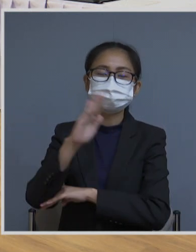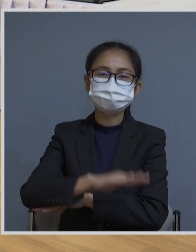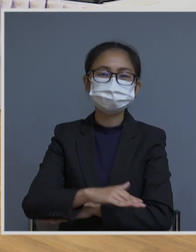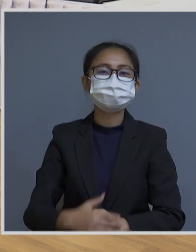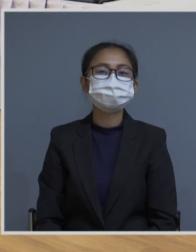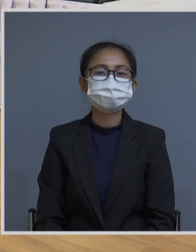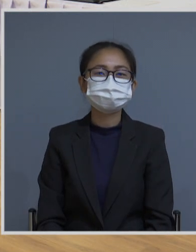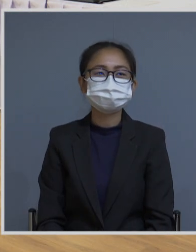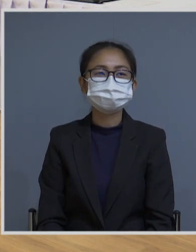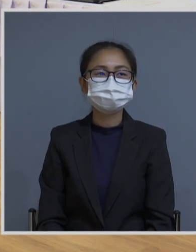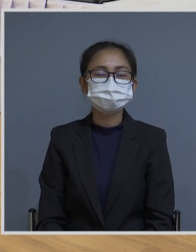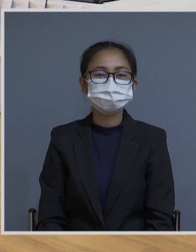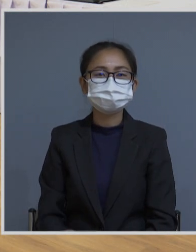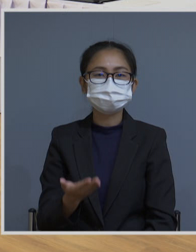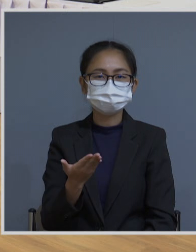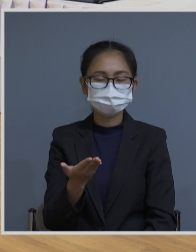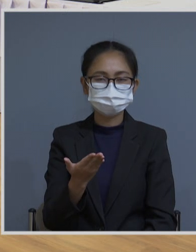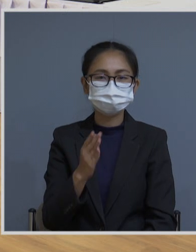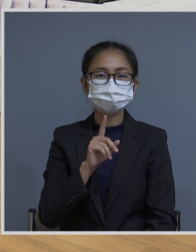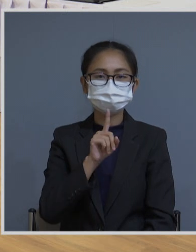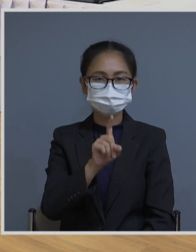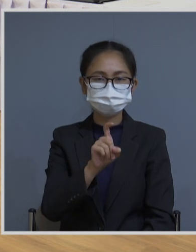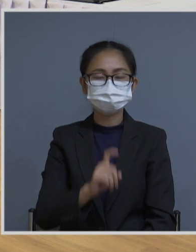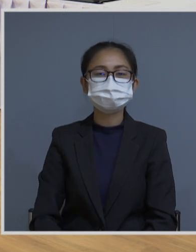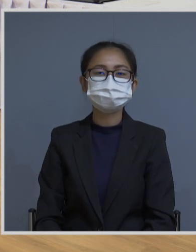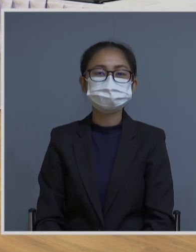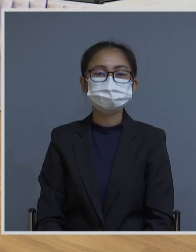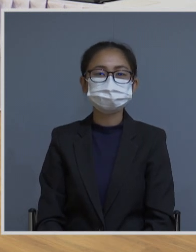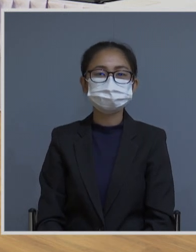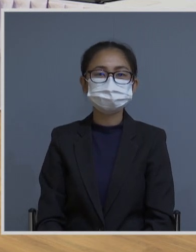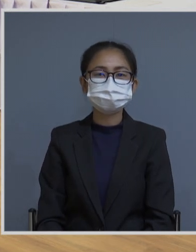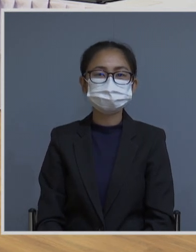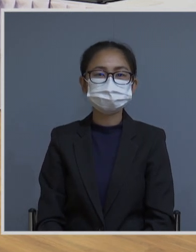เชิญท่านรับบุญศลถามแล้วครับอิอิ